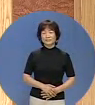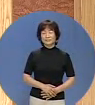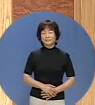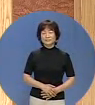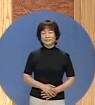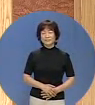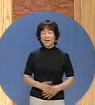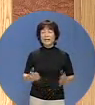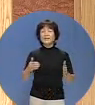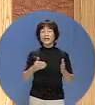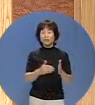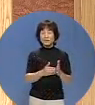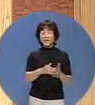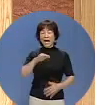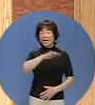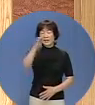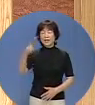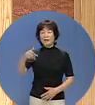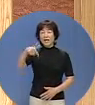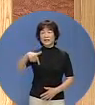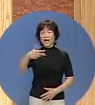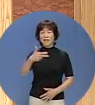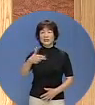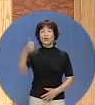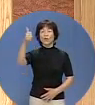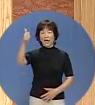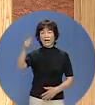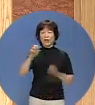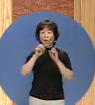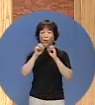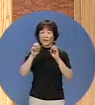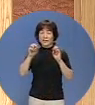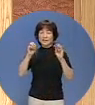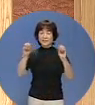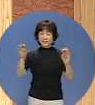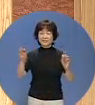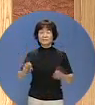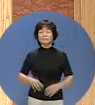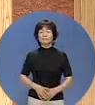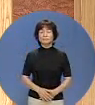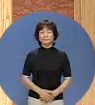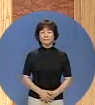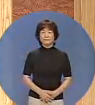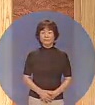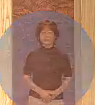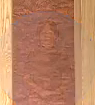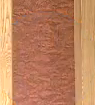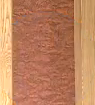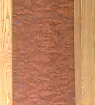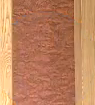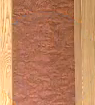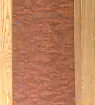それでは最後に山下市長から、生駒国際音楽祭についてのお知らせです。